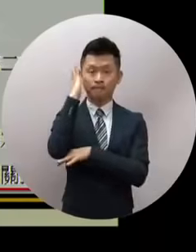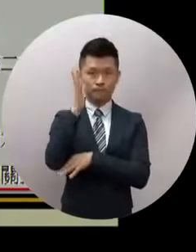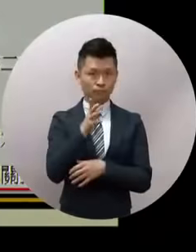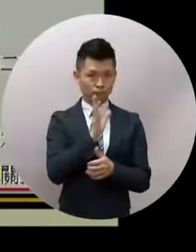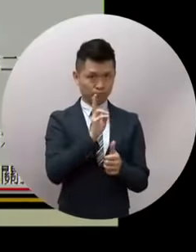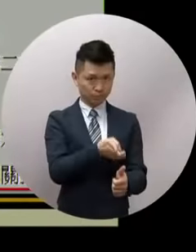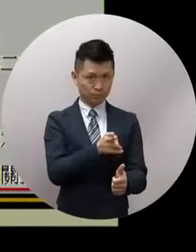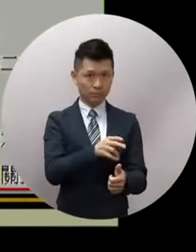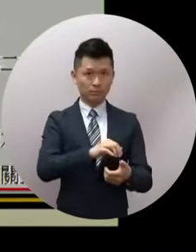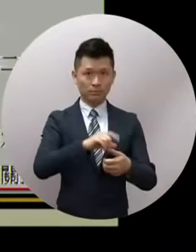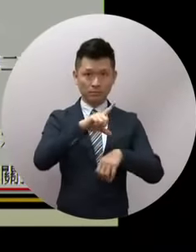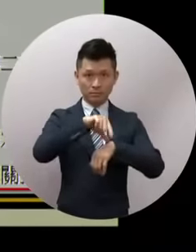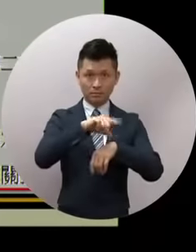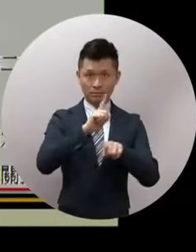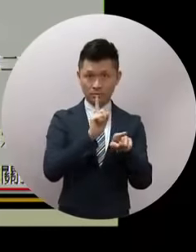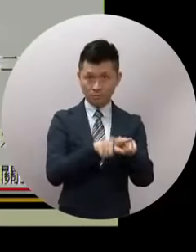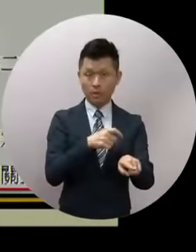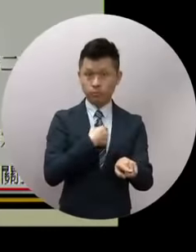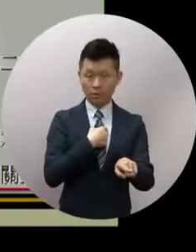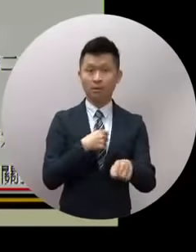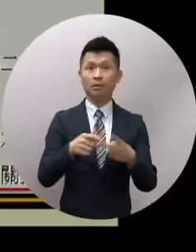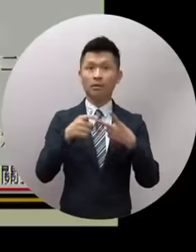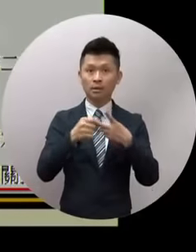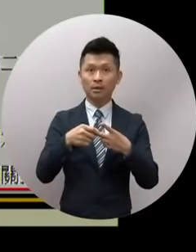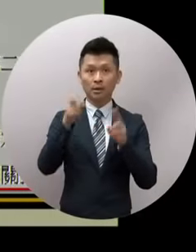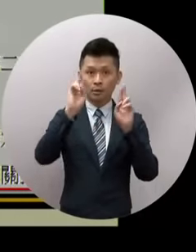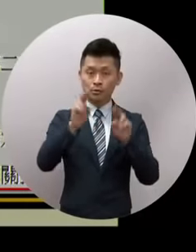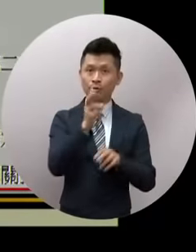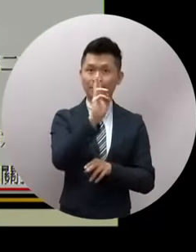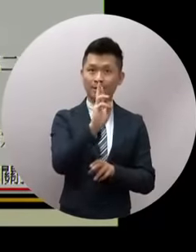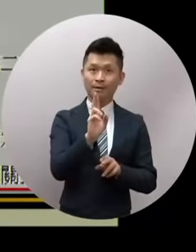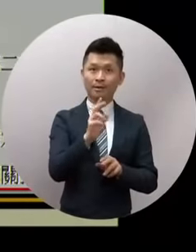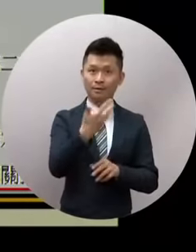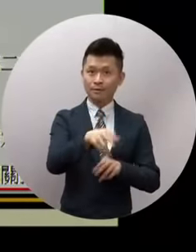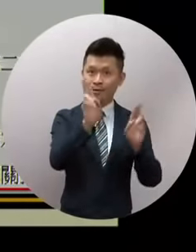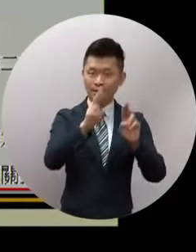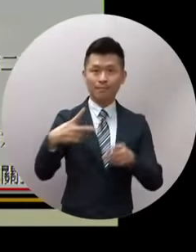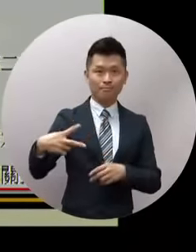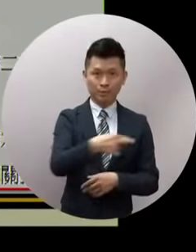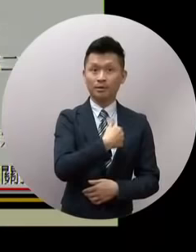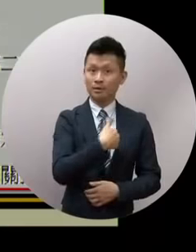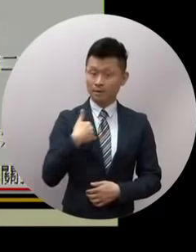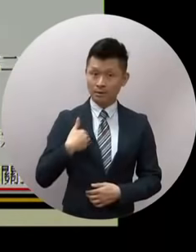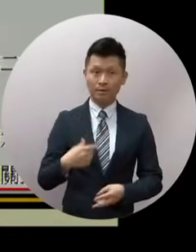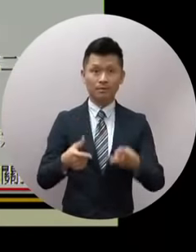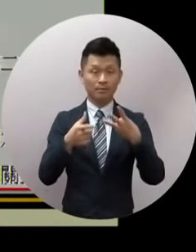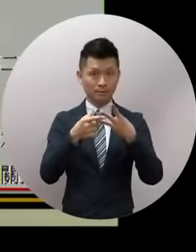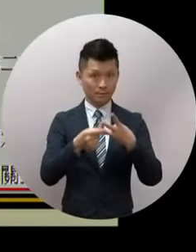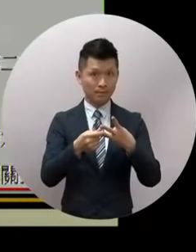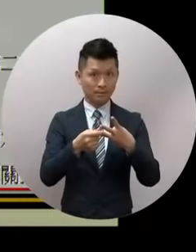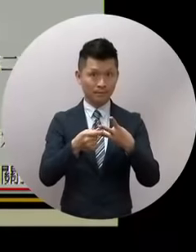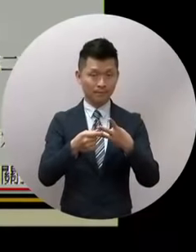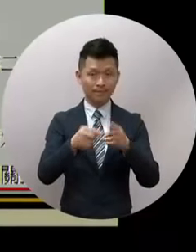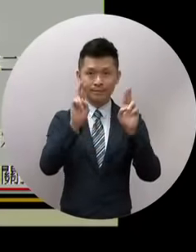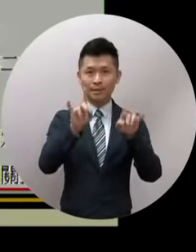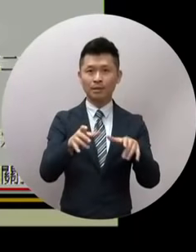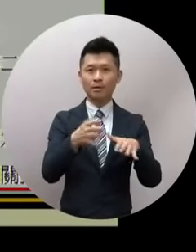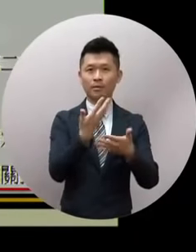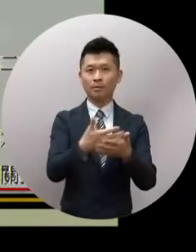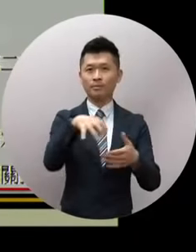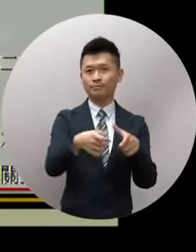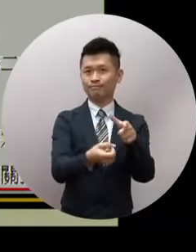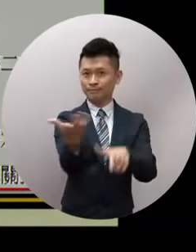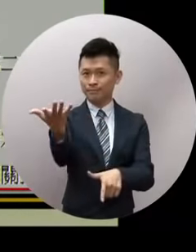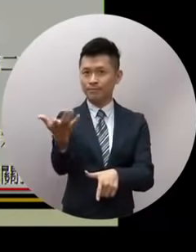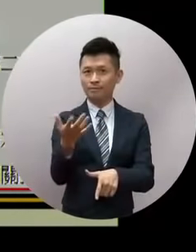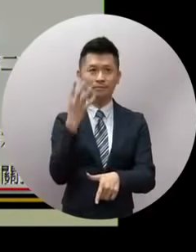之，啊，第二就是讲会当改直接断水断电，吼，啊，第三就是会当改公告伊个电脑网站嘛，啊，